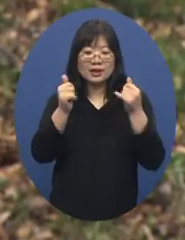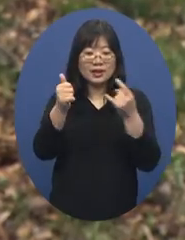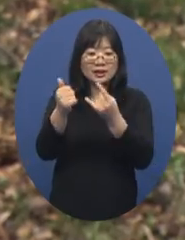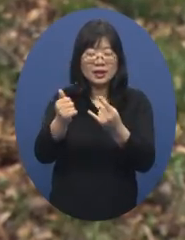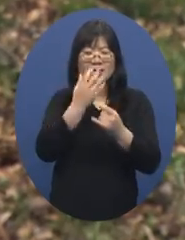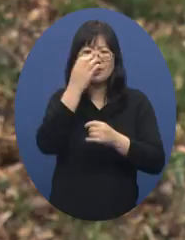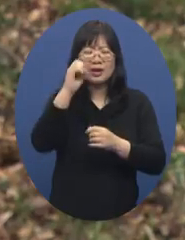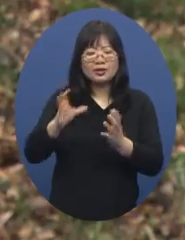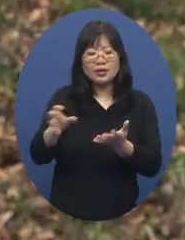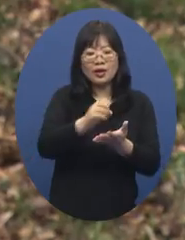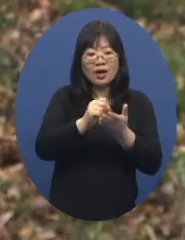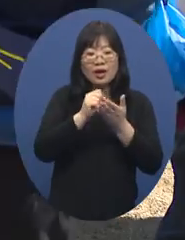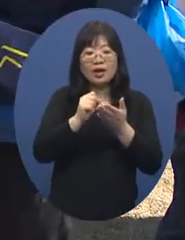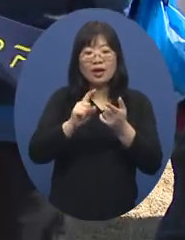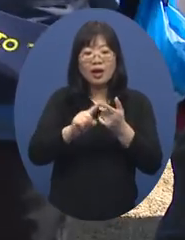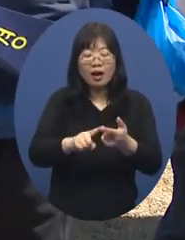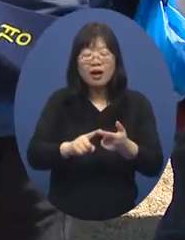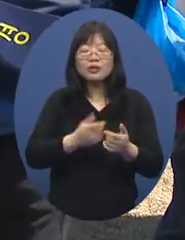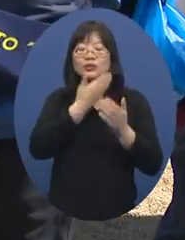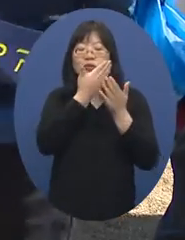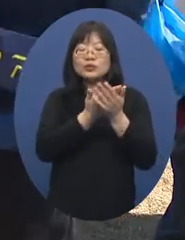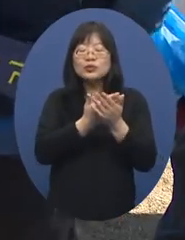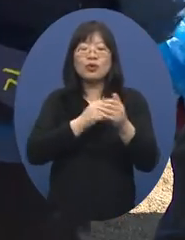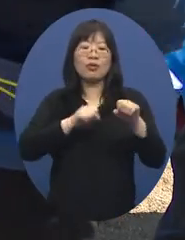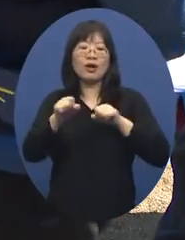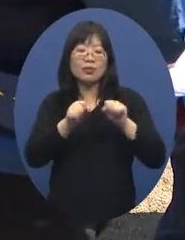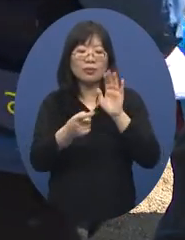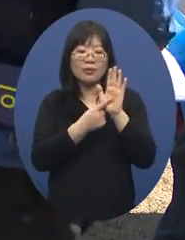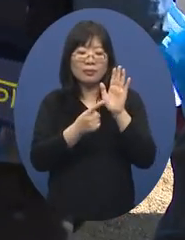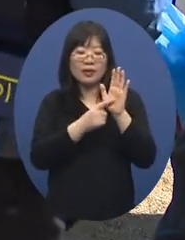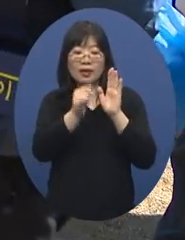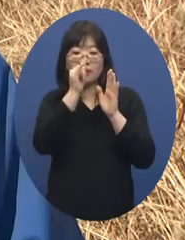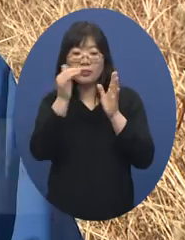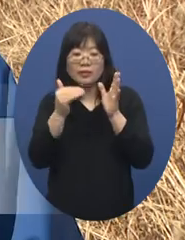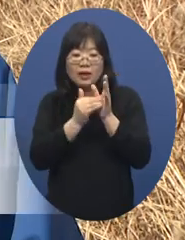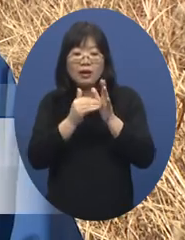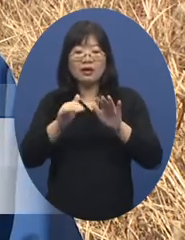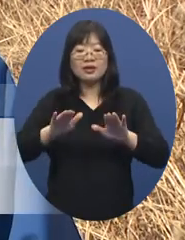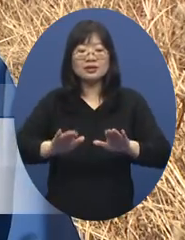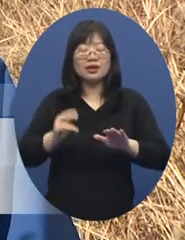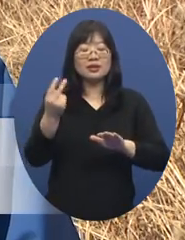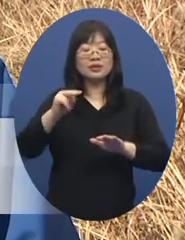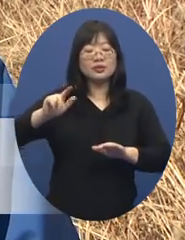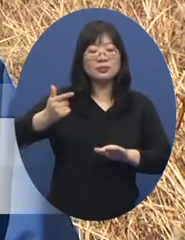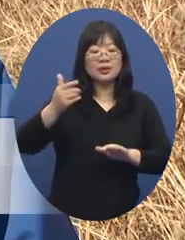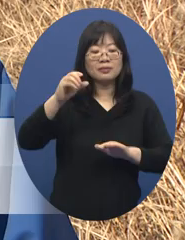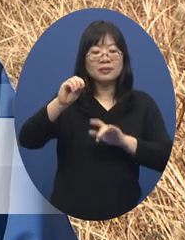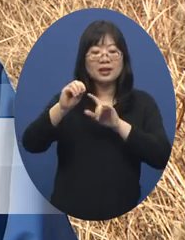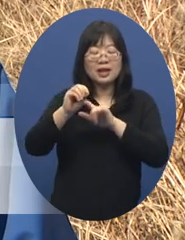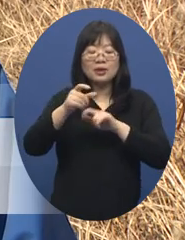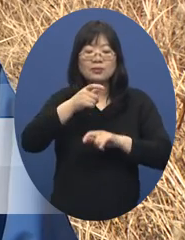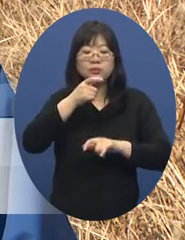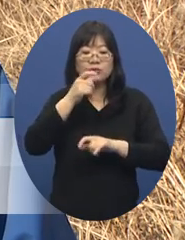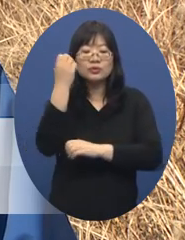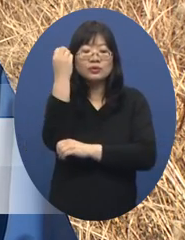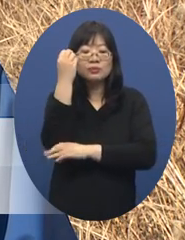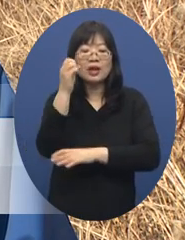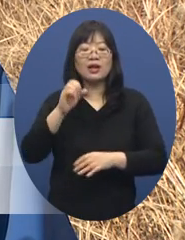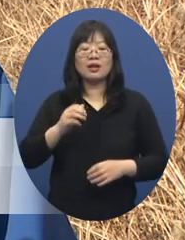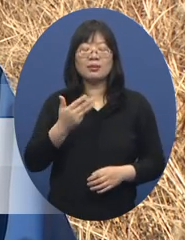대상으로 쓰레기 수거와 수질 보호의 중요성을 알리는 활동도 펼쳤습니다. 수도권 2,600만의